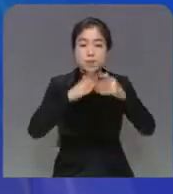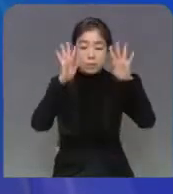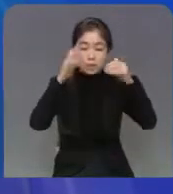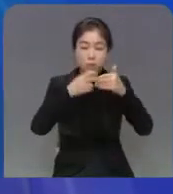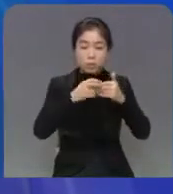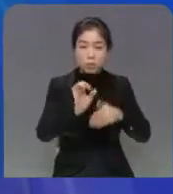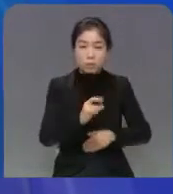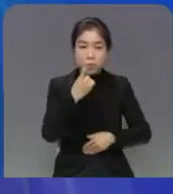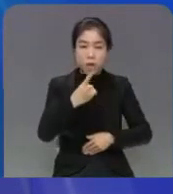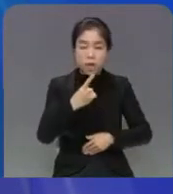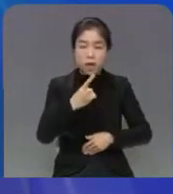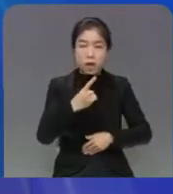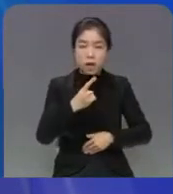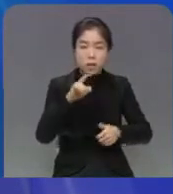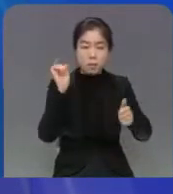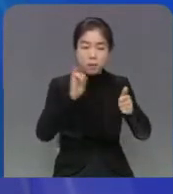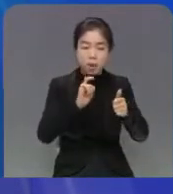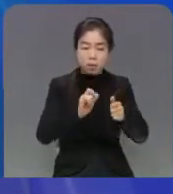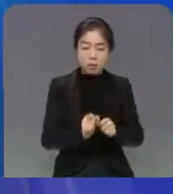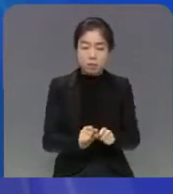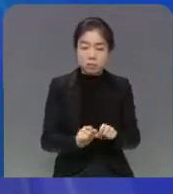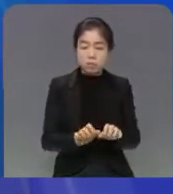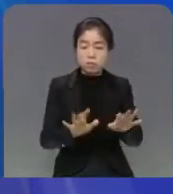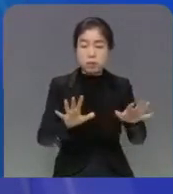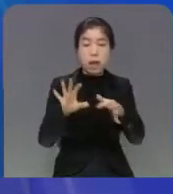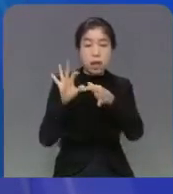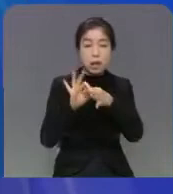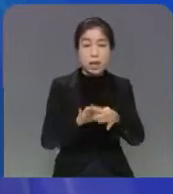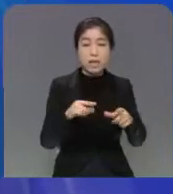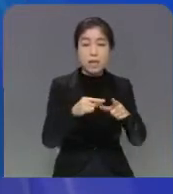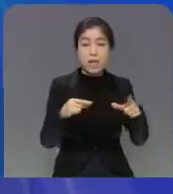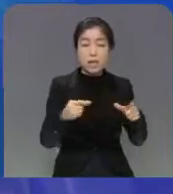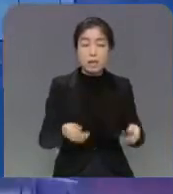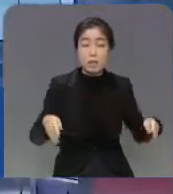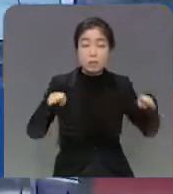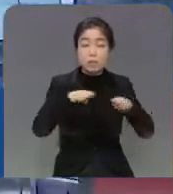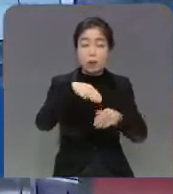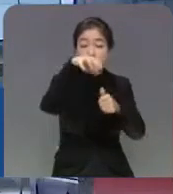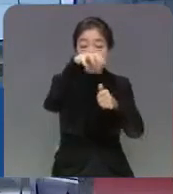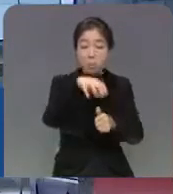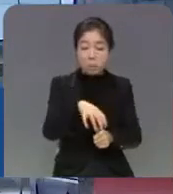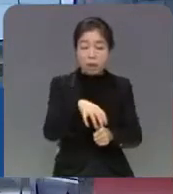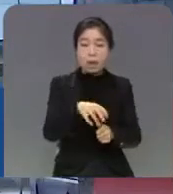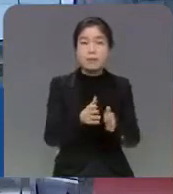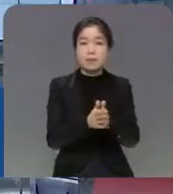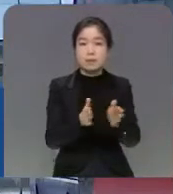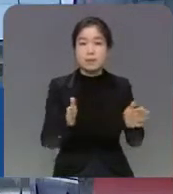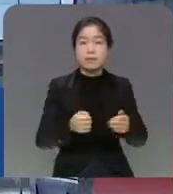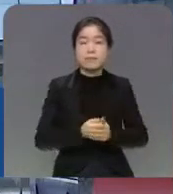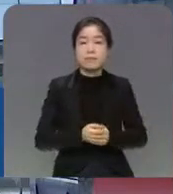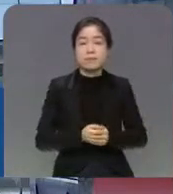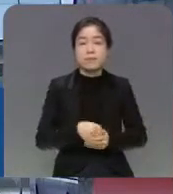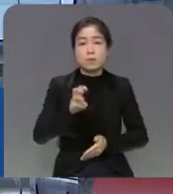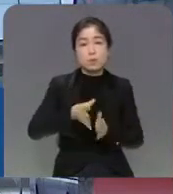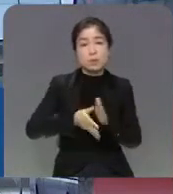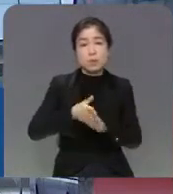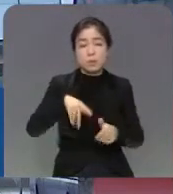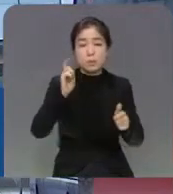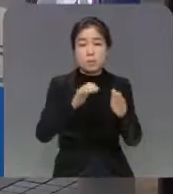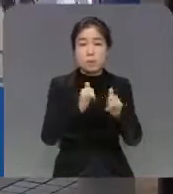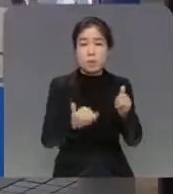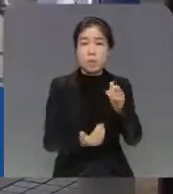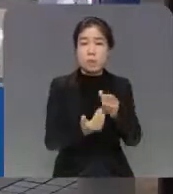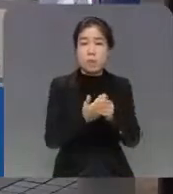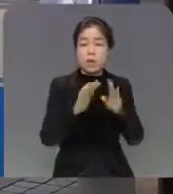전남대병원 발 코로나19 확산세가 지속되면서 일부 병동이 동일 집단 격리에 들어갔습니다. 광주시는 확진자가